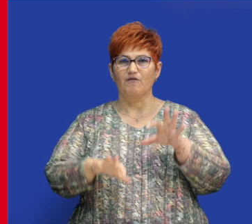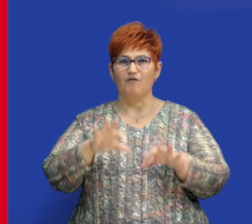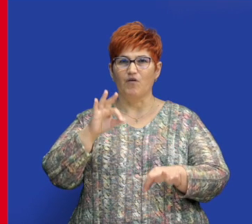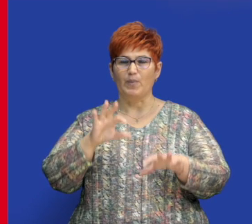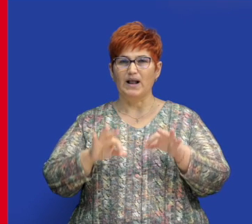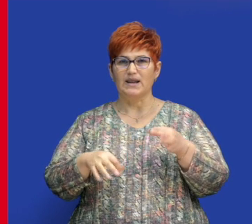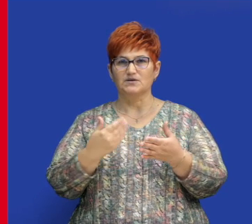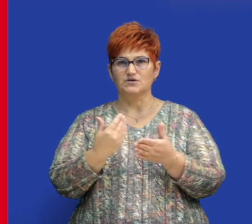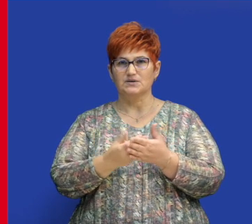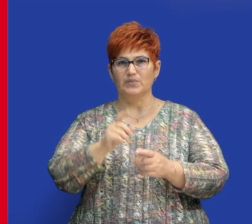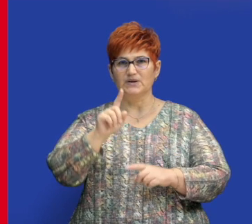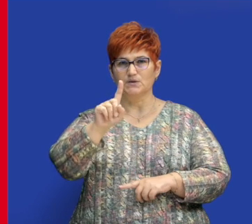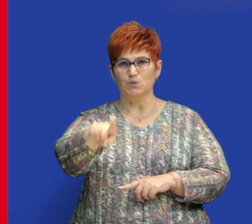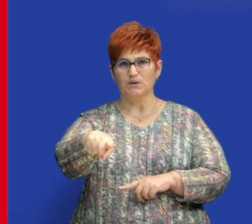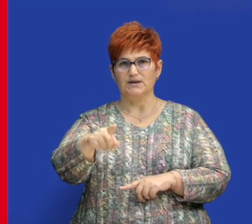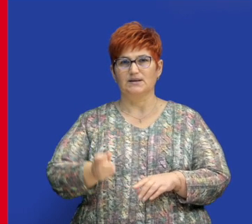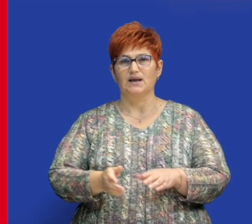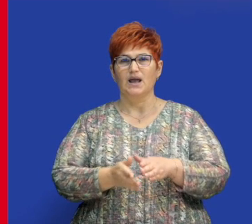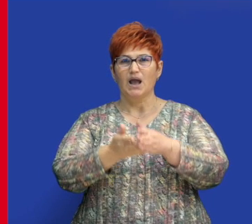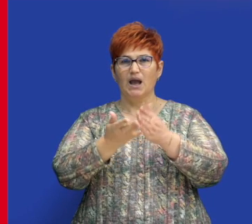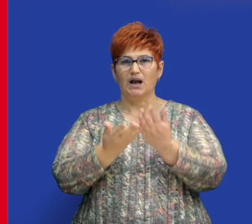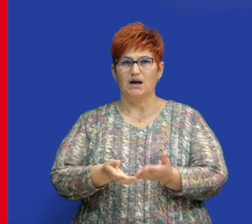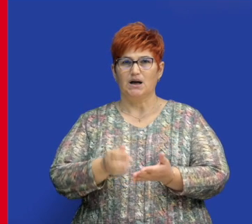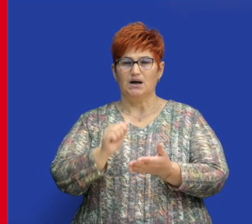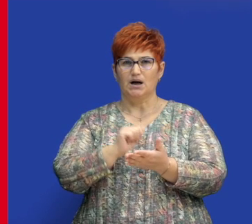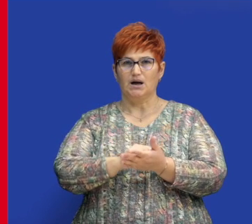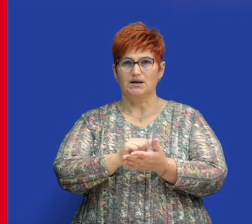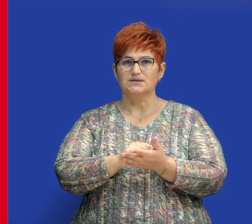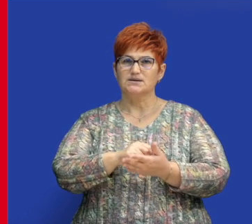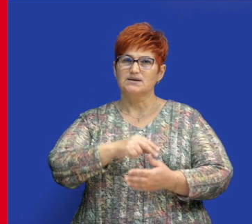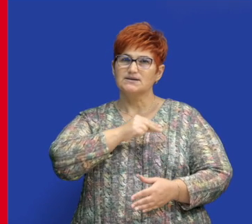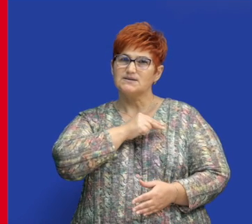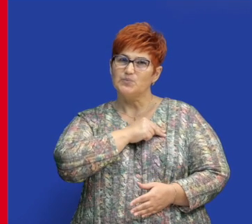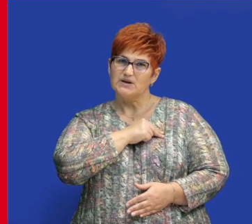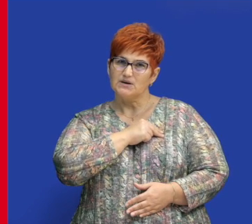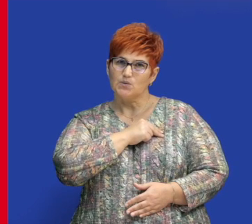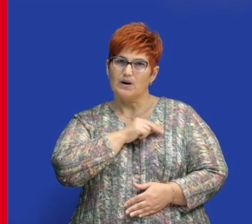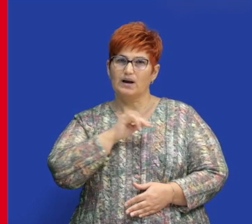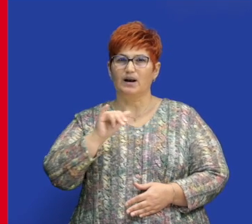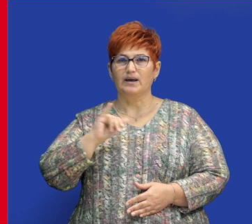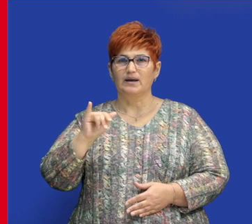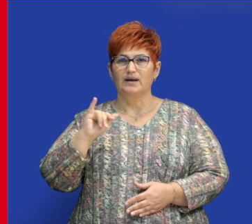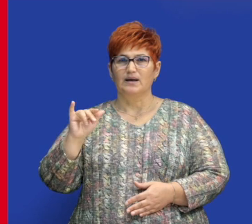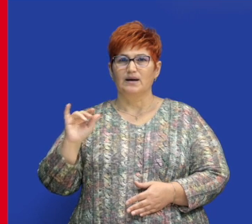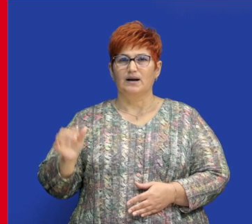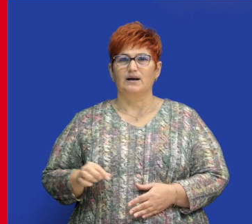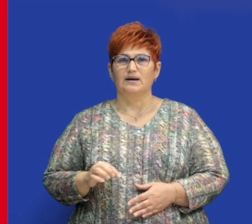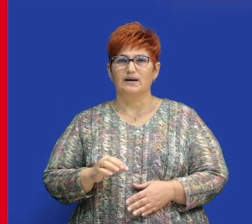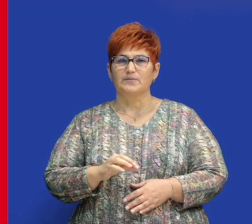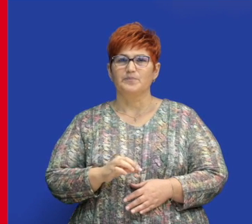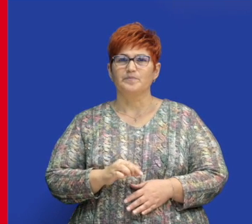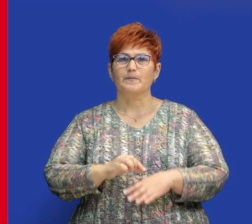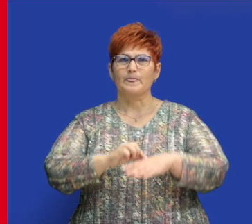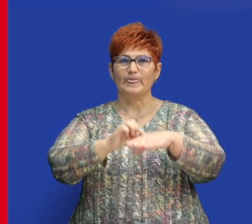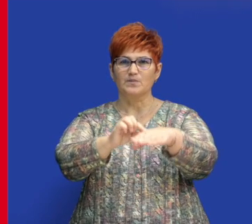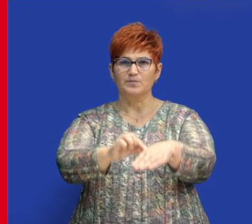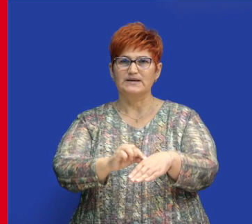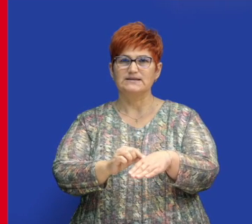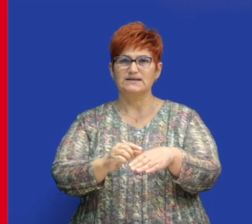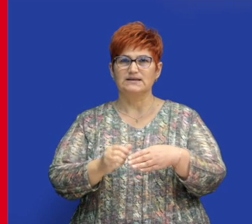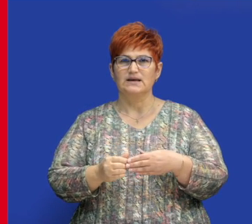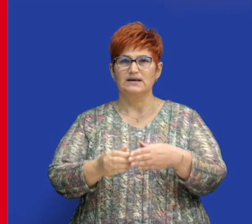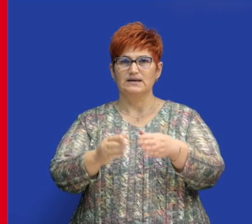szent. A tények tisztelete fontos, de a döntésekben megjelenik a humánum is. A kölcsönös bizalom fontos a